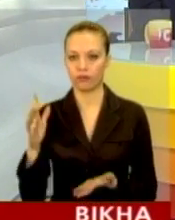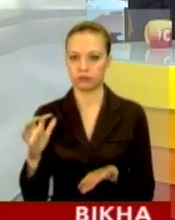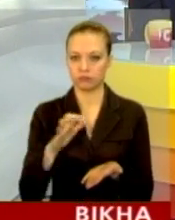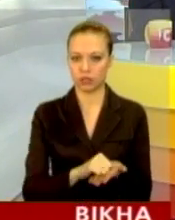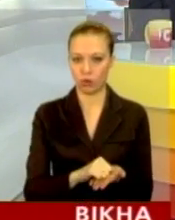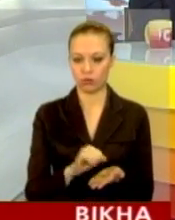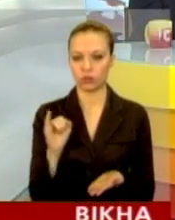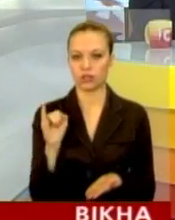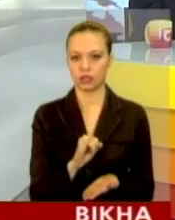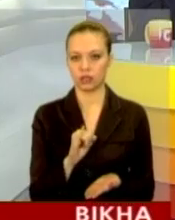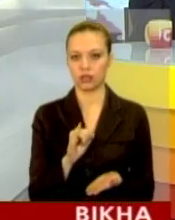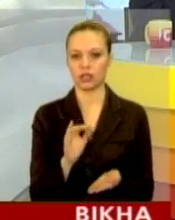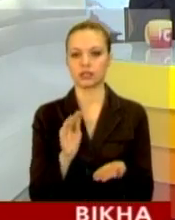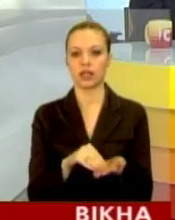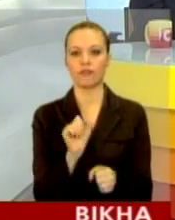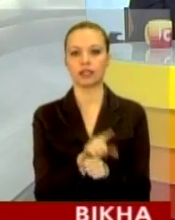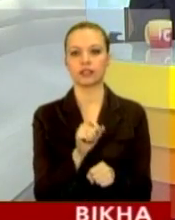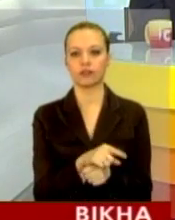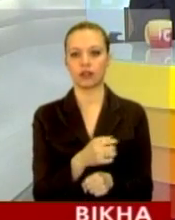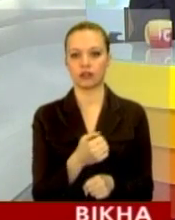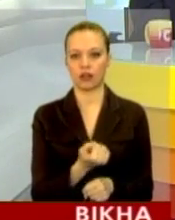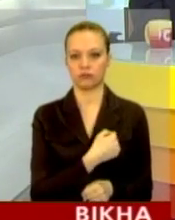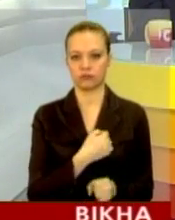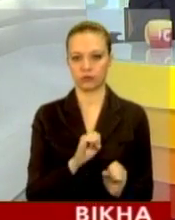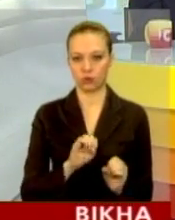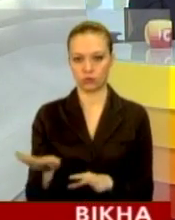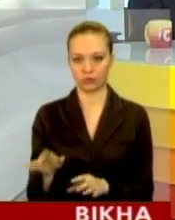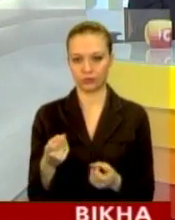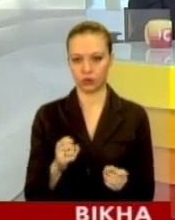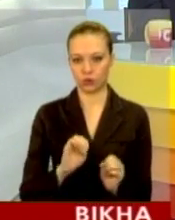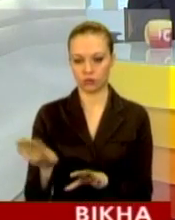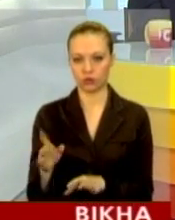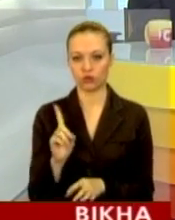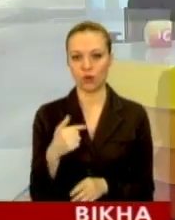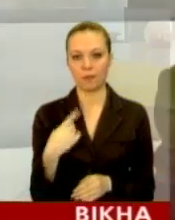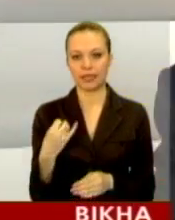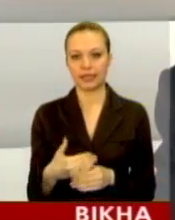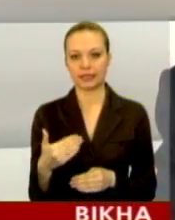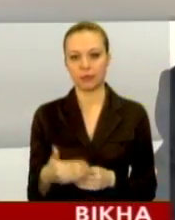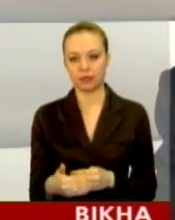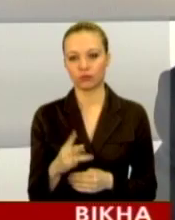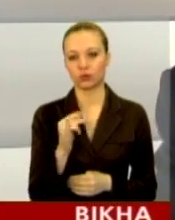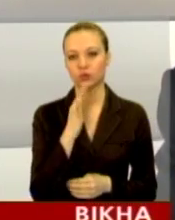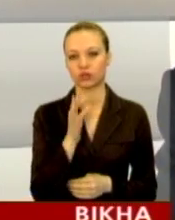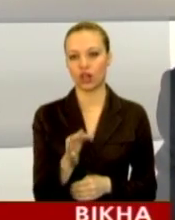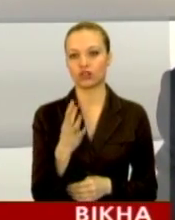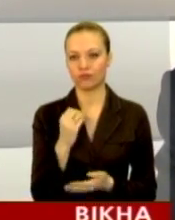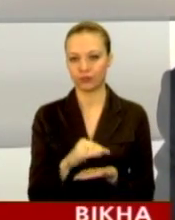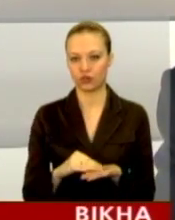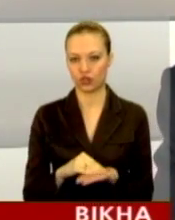захоплюють і ставлять завдання роззброїтись. Щоб ми тут не запізнилися, ну, скажімо, ще